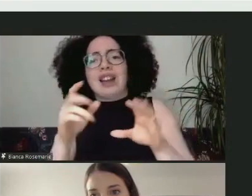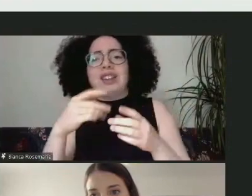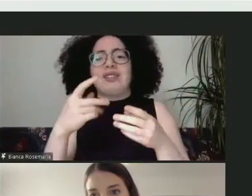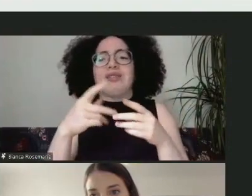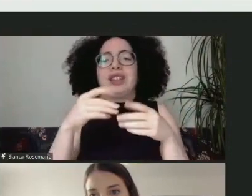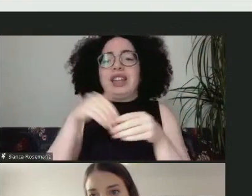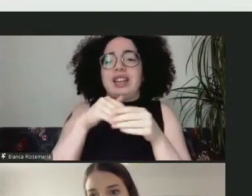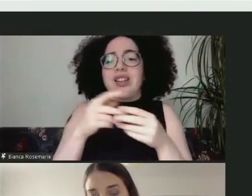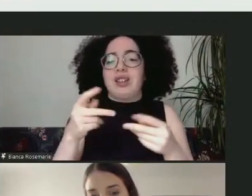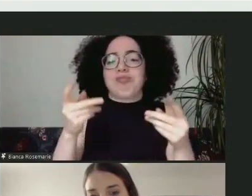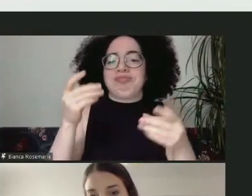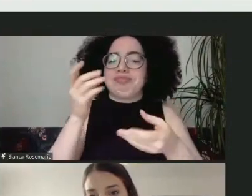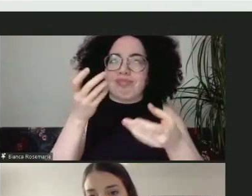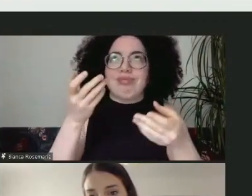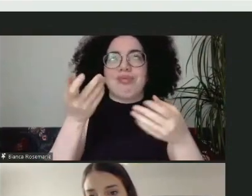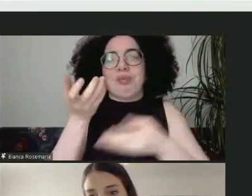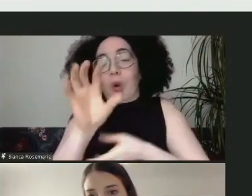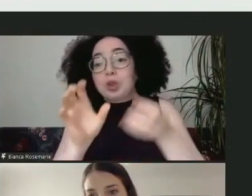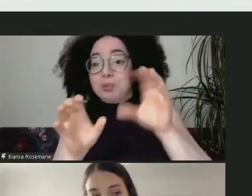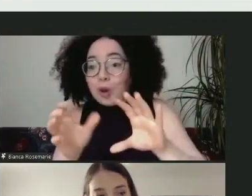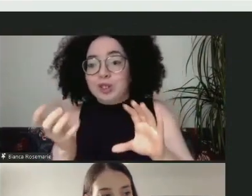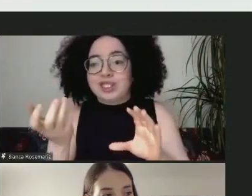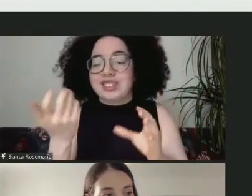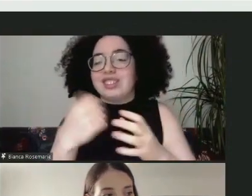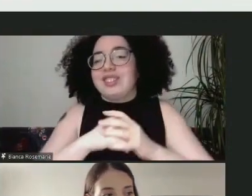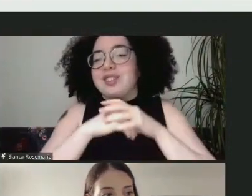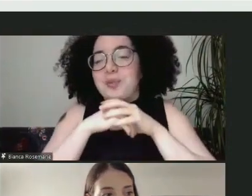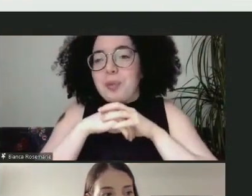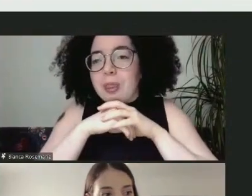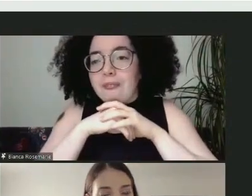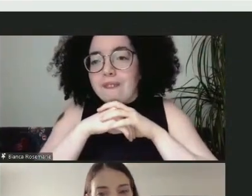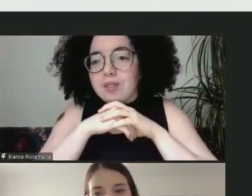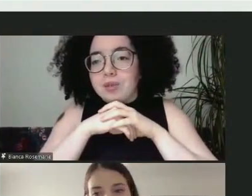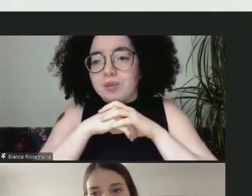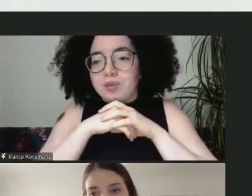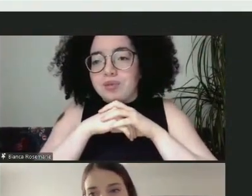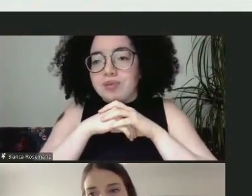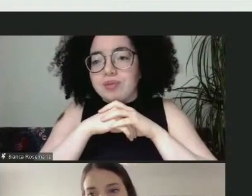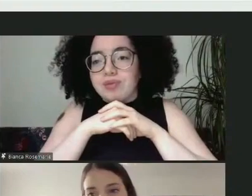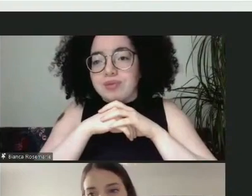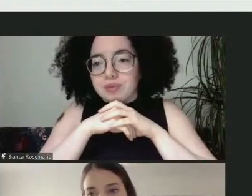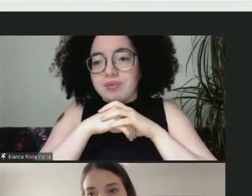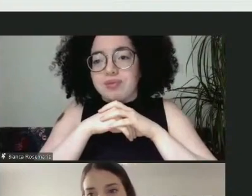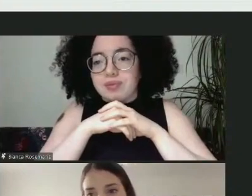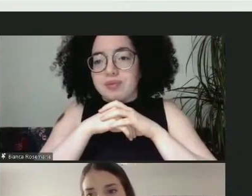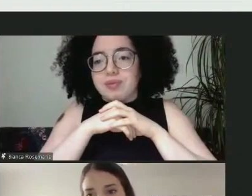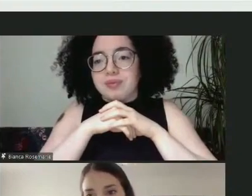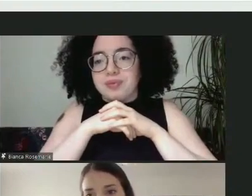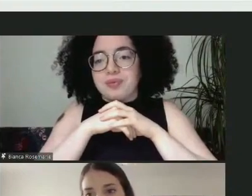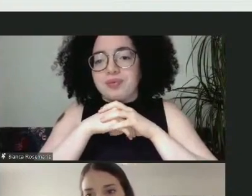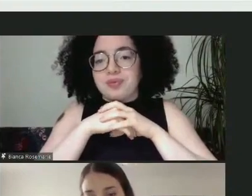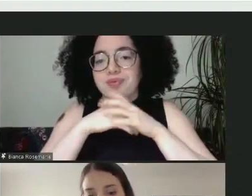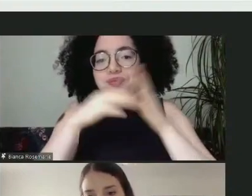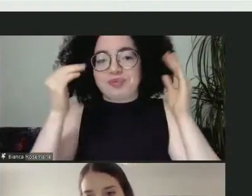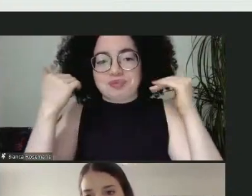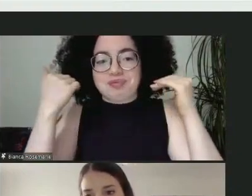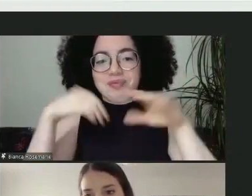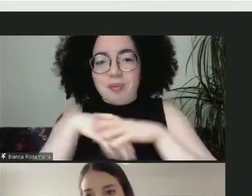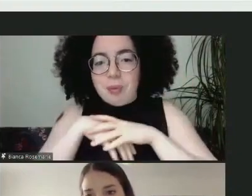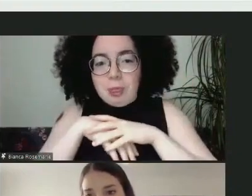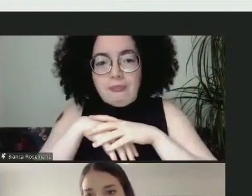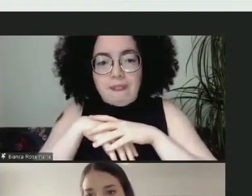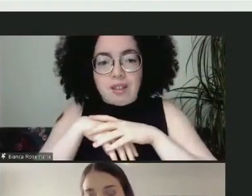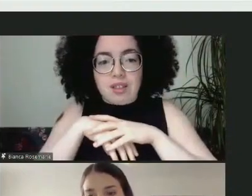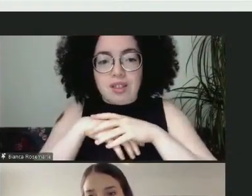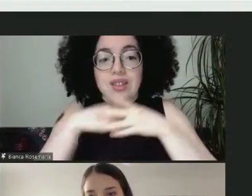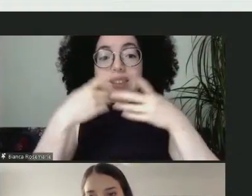wichtig ist, dass wir aufstehen und darüber reden und genau, und das durch die Posts im Internet auch zeigen.